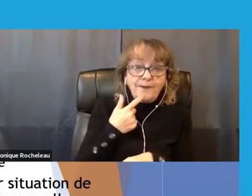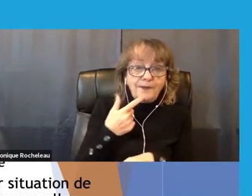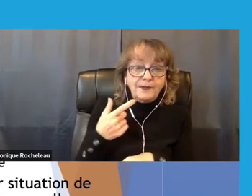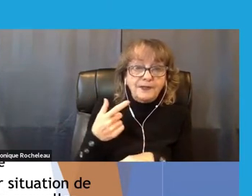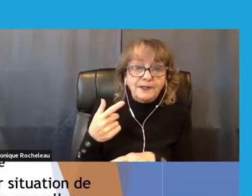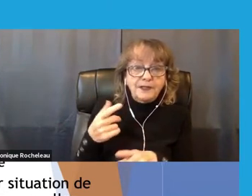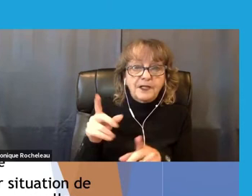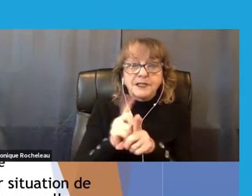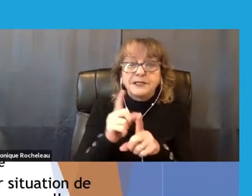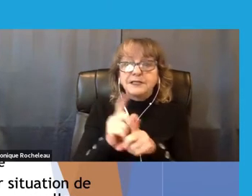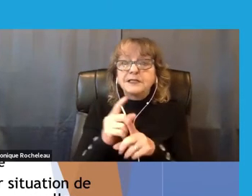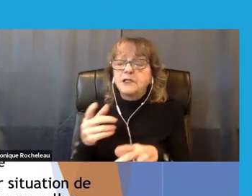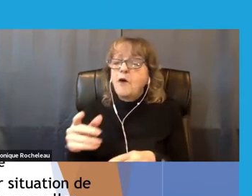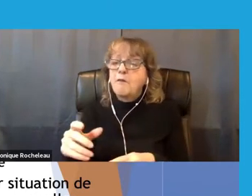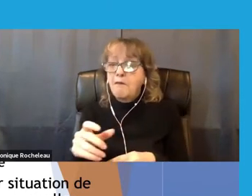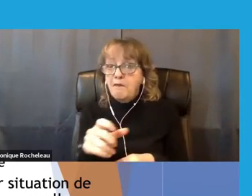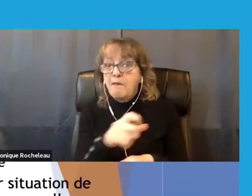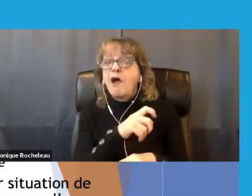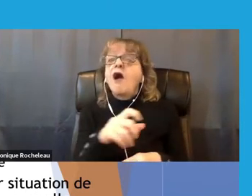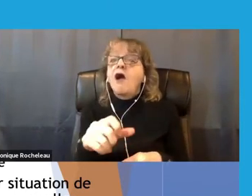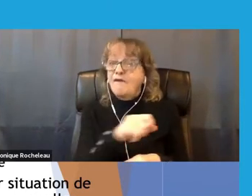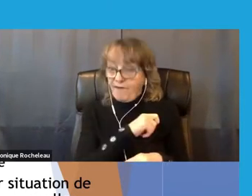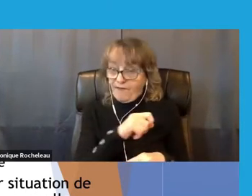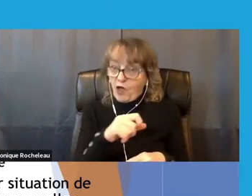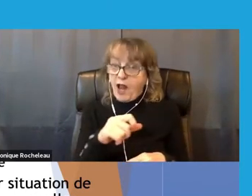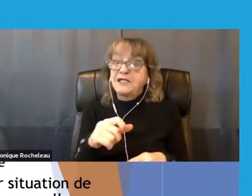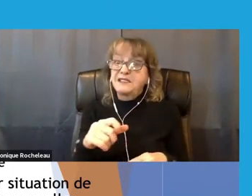agression physique, sexuelle, verbale.